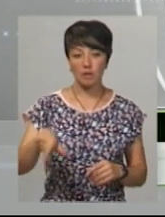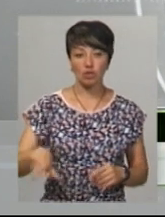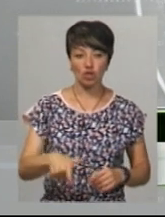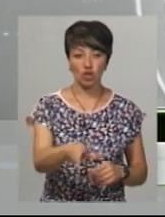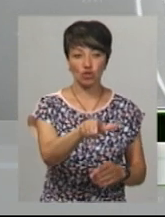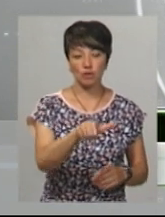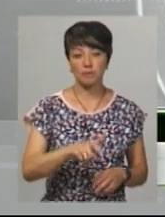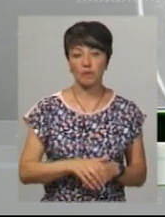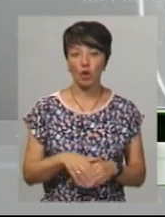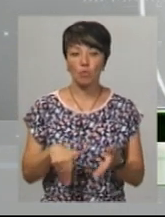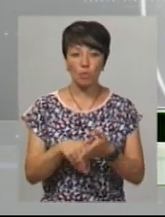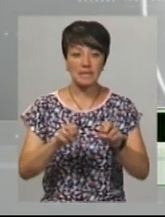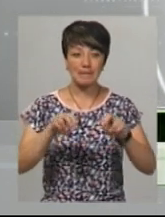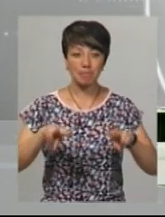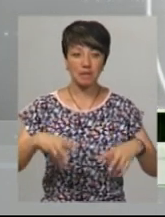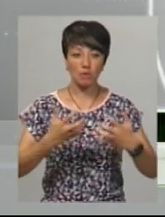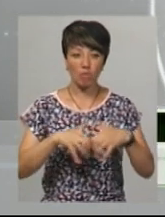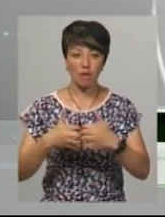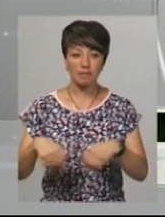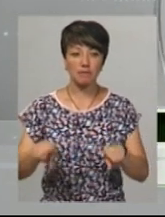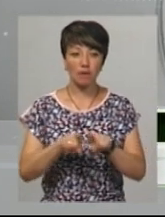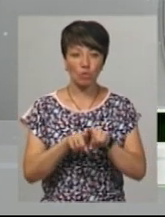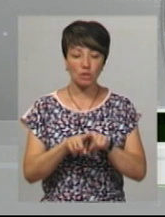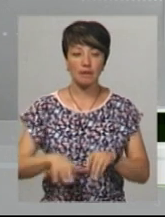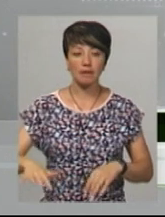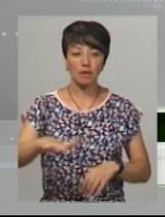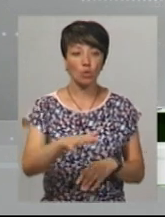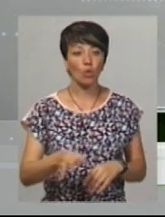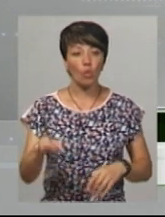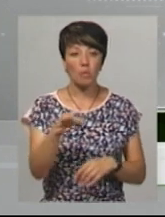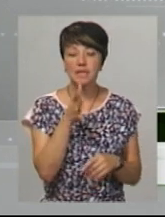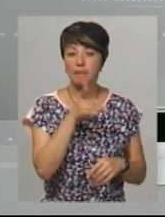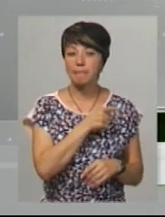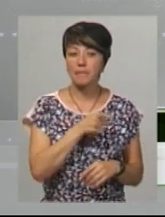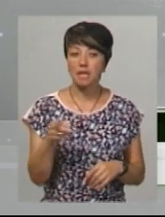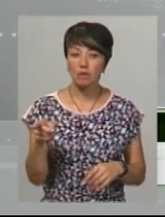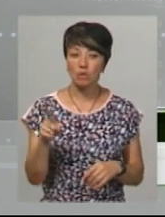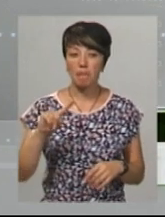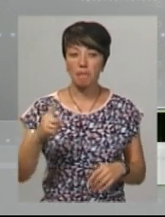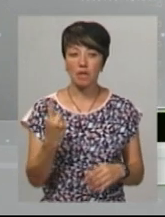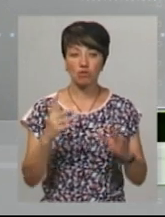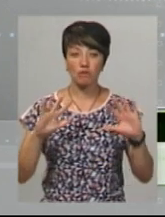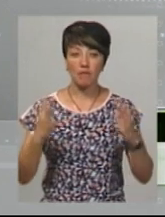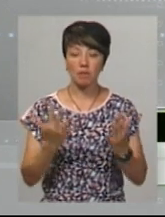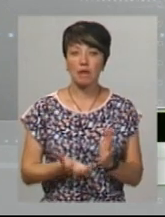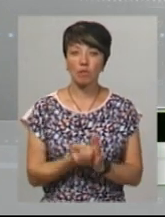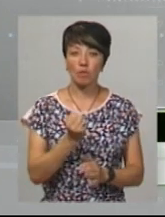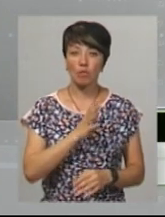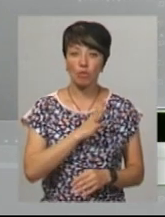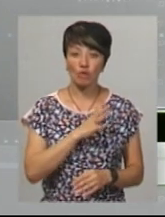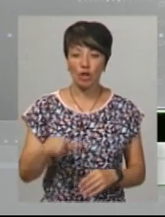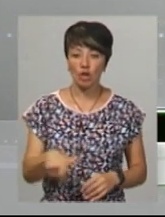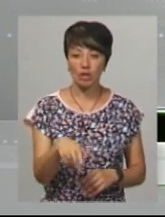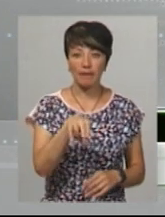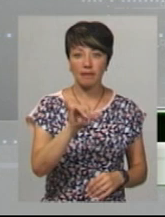за допомогою спеціального обладнання. Крім того, також на території області за цей період перший випадок рятування був на річці Дністер